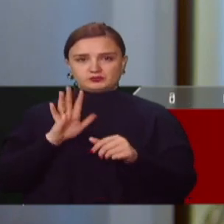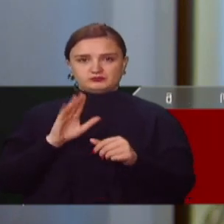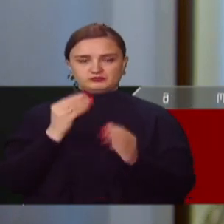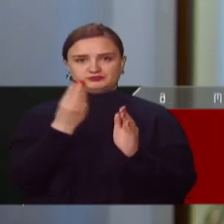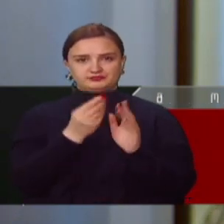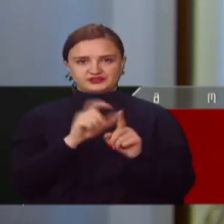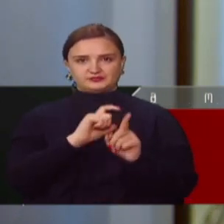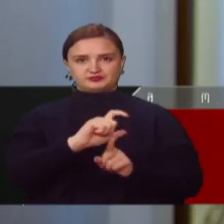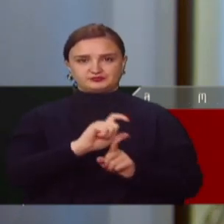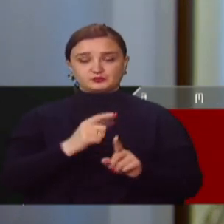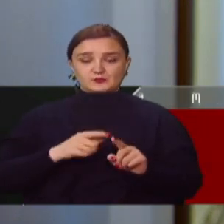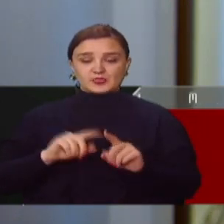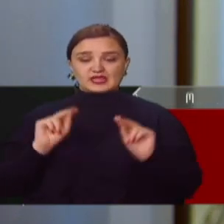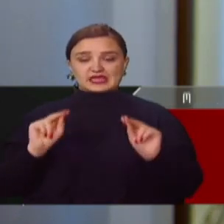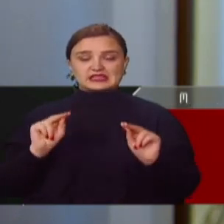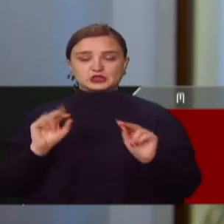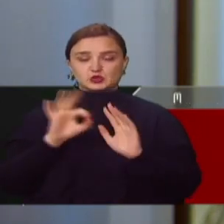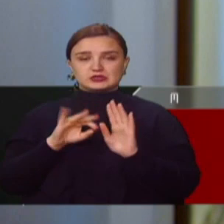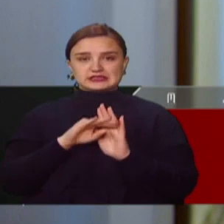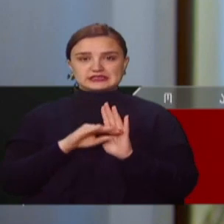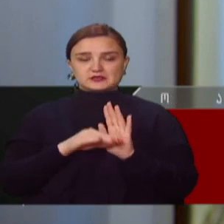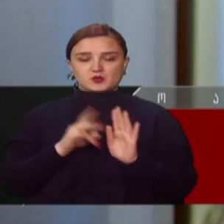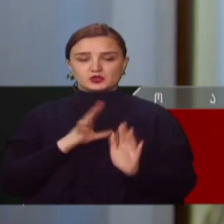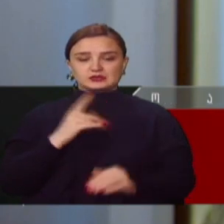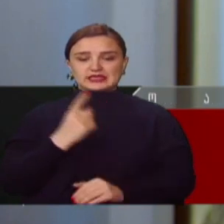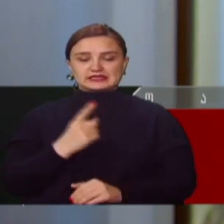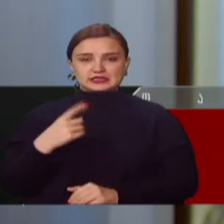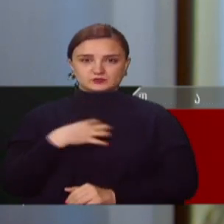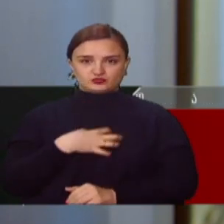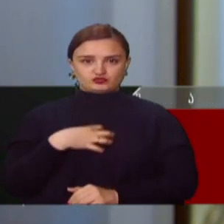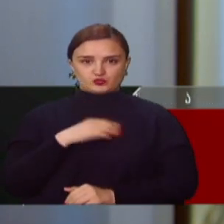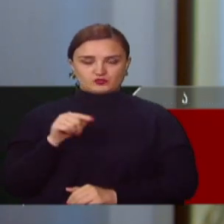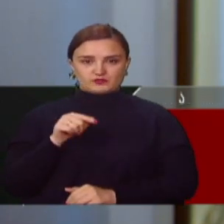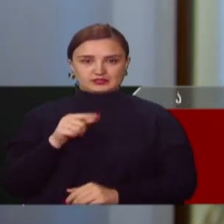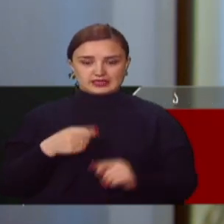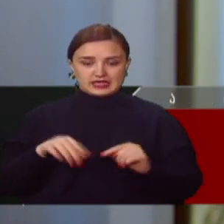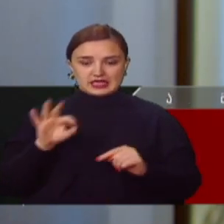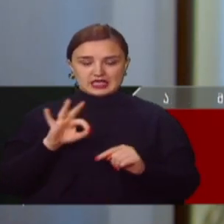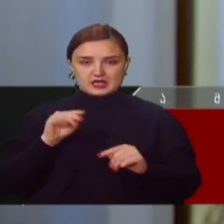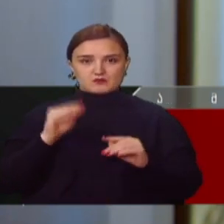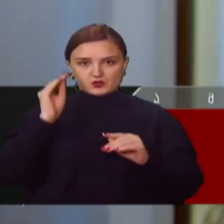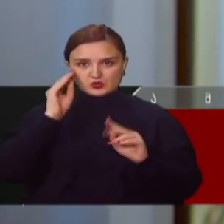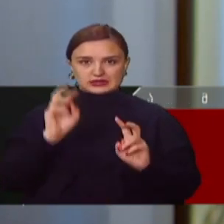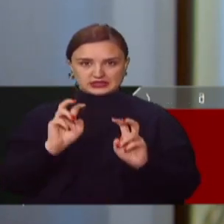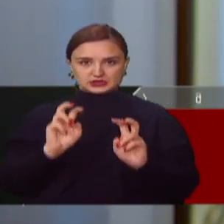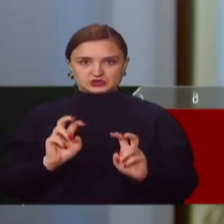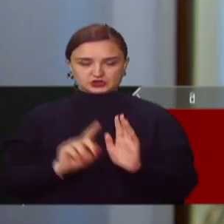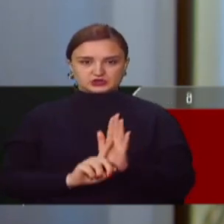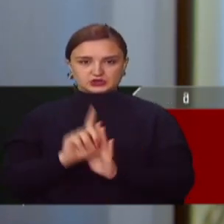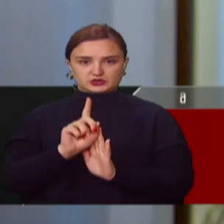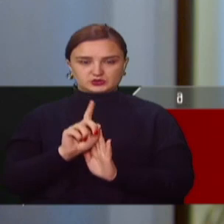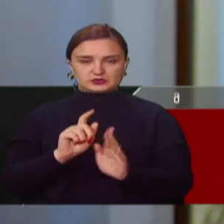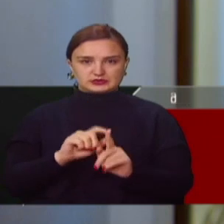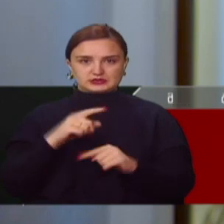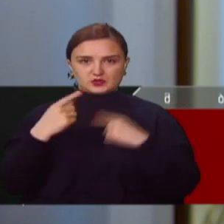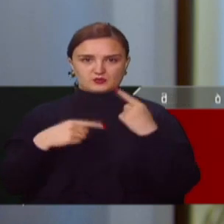ამასთან დაკავშირებით რომ კეთილსინდისიერების სისტემა იყოს ერთ-ერთი ყველაზე მნიშვნელოვანი, აი ამ კონტექსტში ასე ვთქვათ დაიწყო